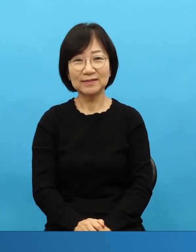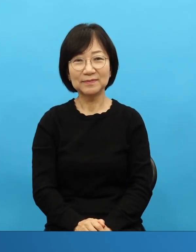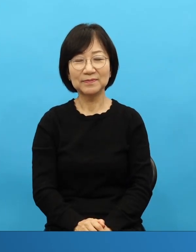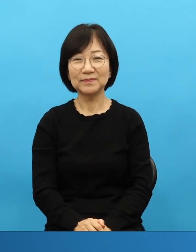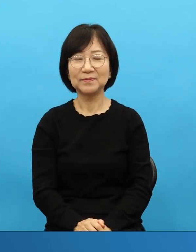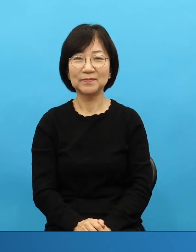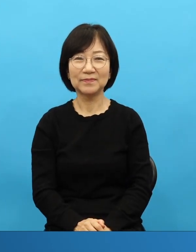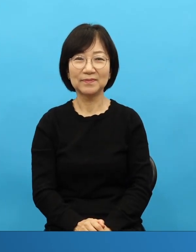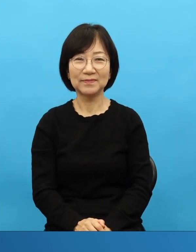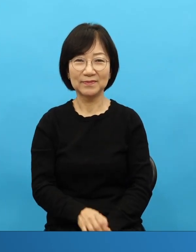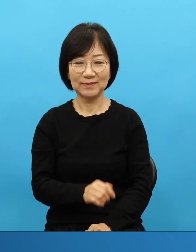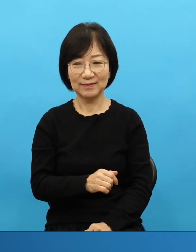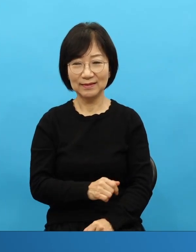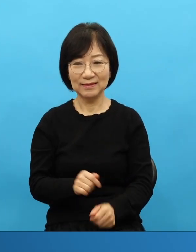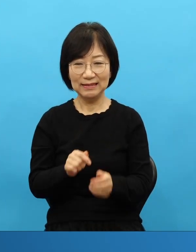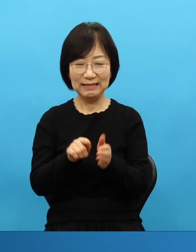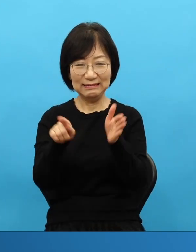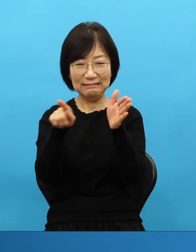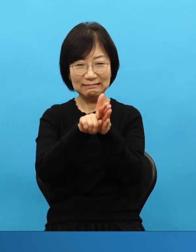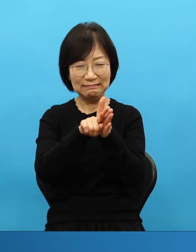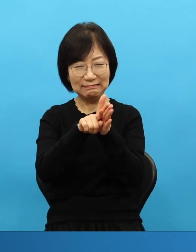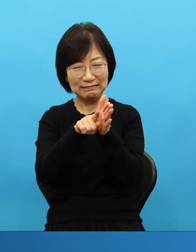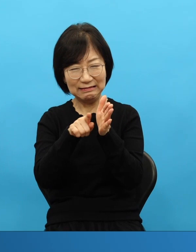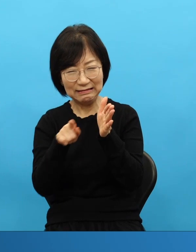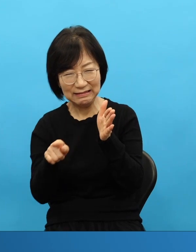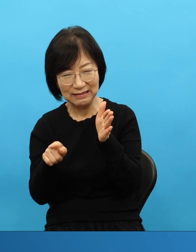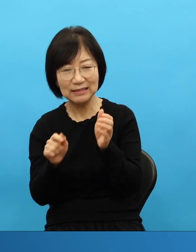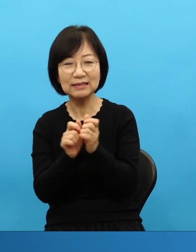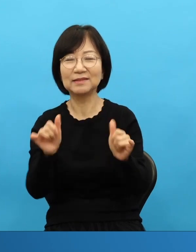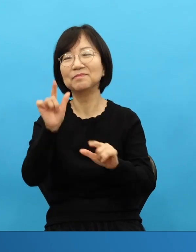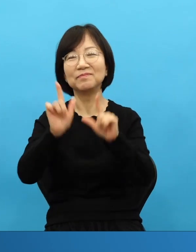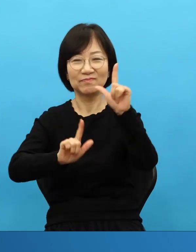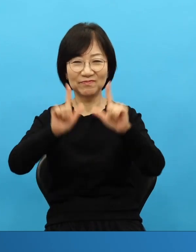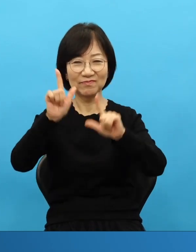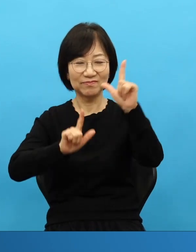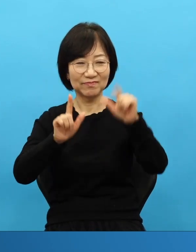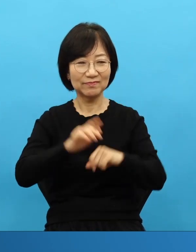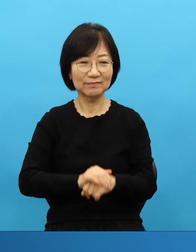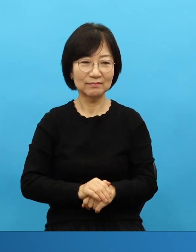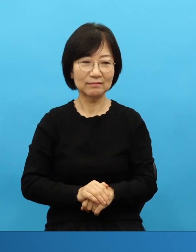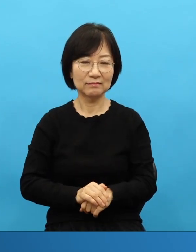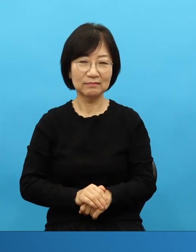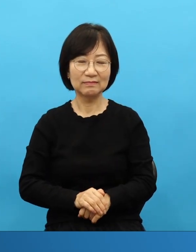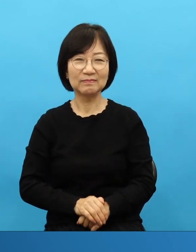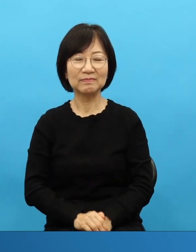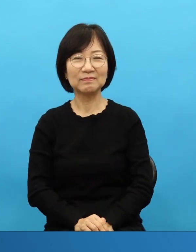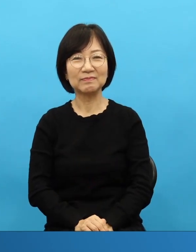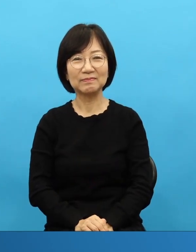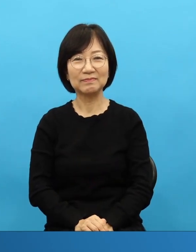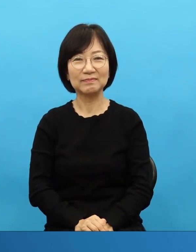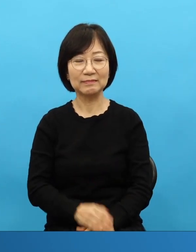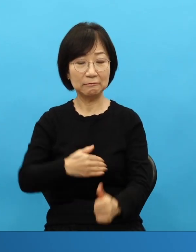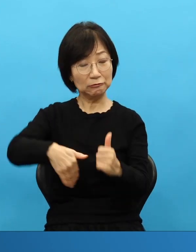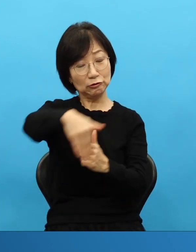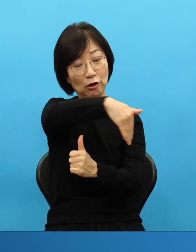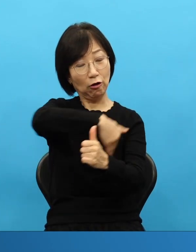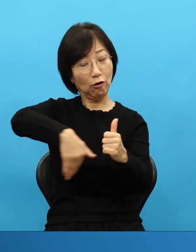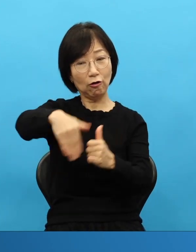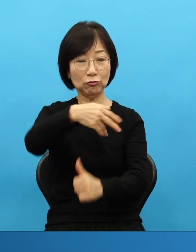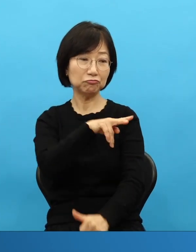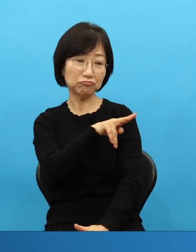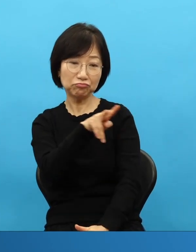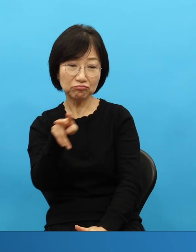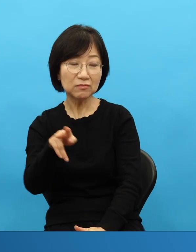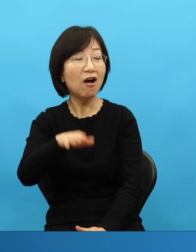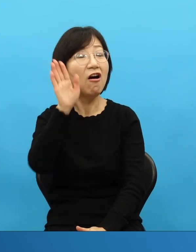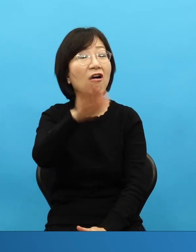불신앙자들 옳은 말만 골라가면서 합니다. And people who have unbelief, they always choose the right words 옳은 to 말만 say. 골라가면 있다니까요. And so they're just choosing the right words 아니, to say.